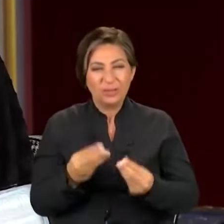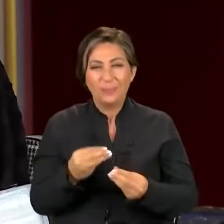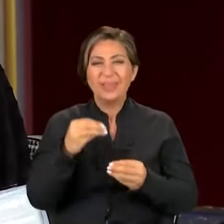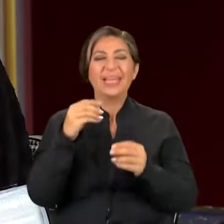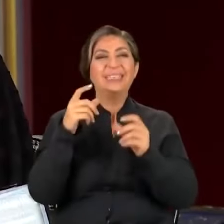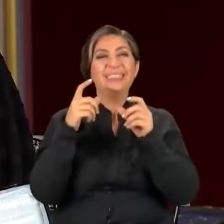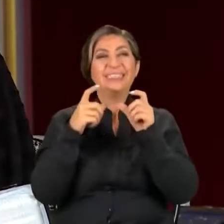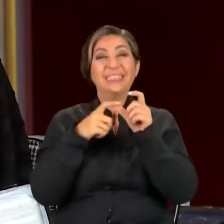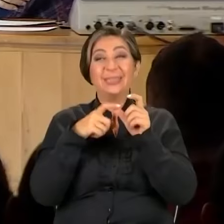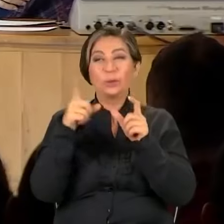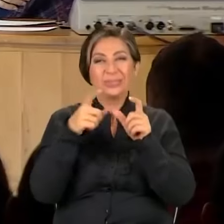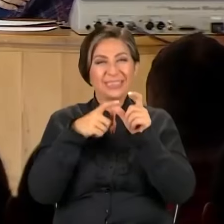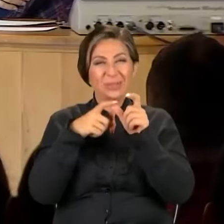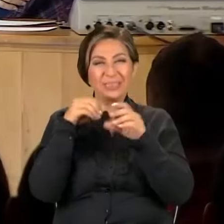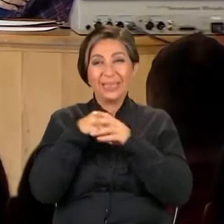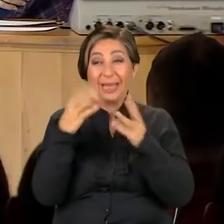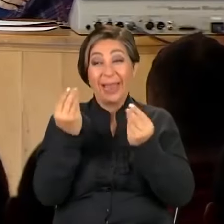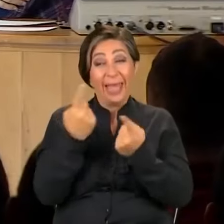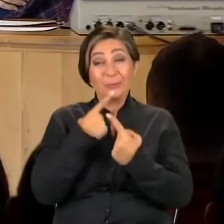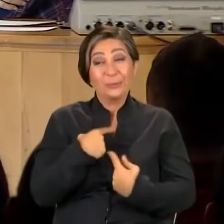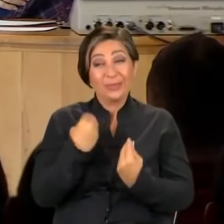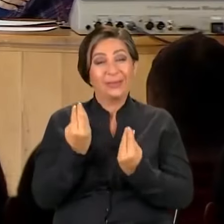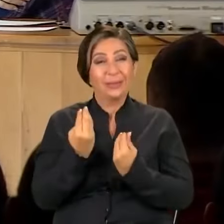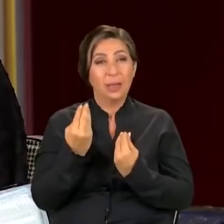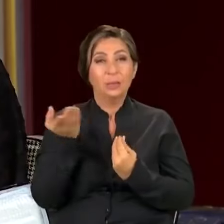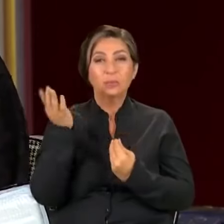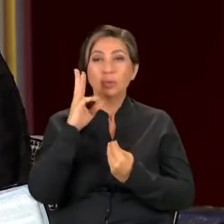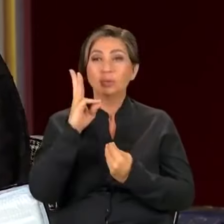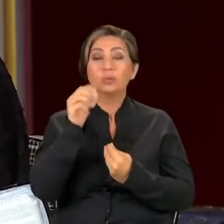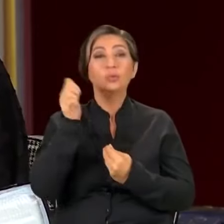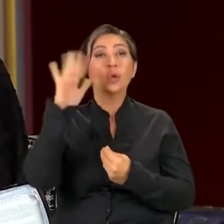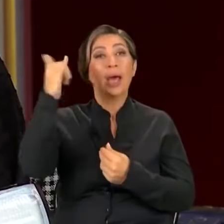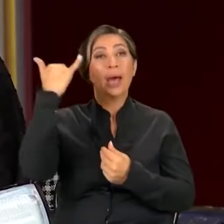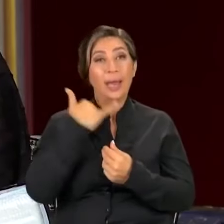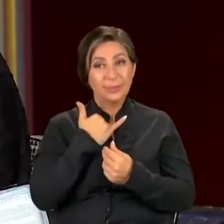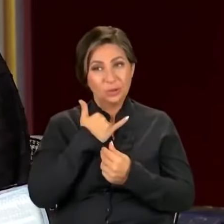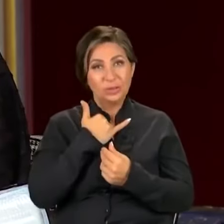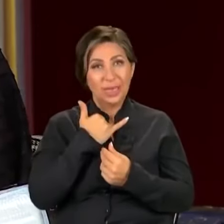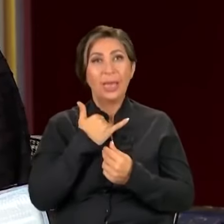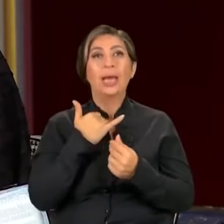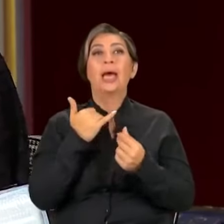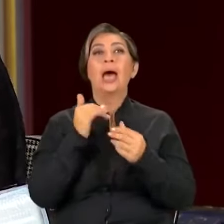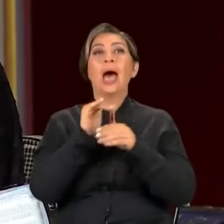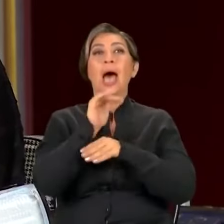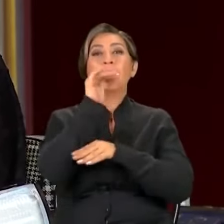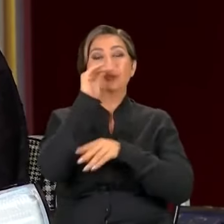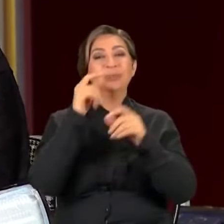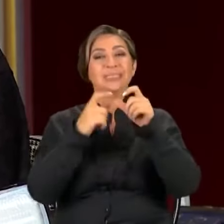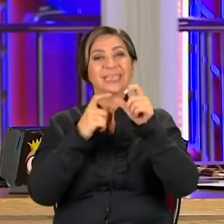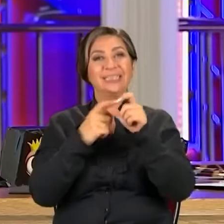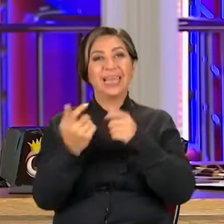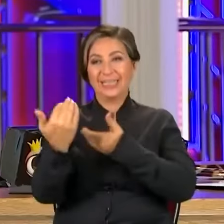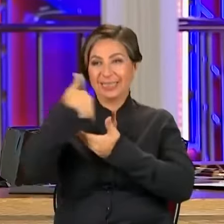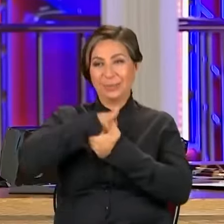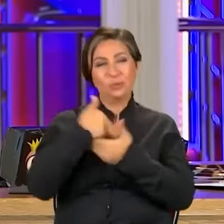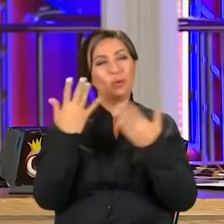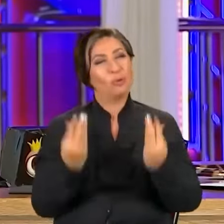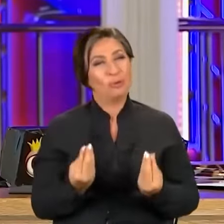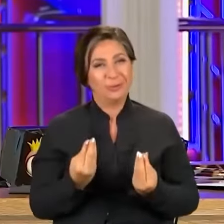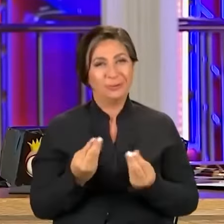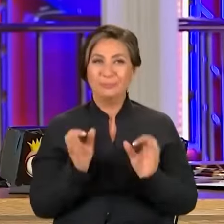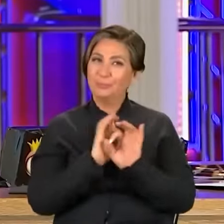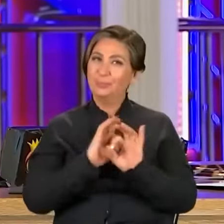Aksu için heyecanlandım. Bak ay neler söyledi diye. Ama sonra 3 gün sonra arayınca hayatıma Sezen Aksu da girmiş oldu.